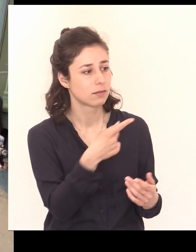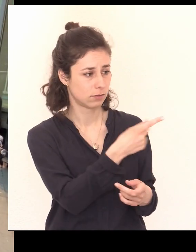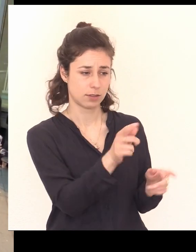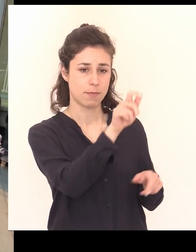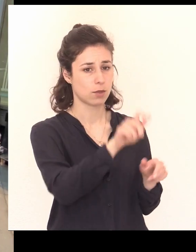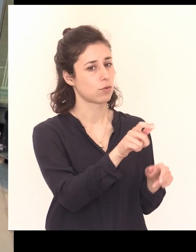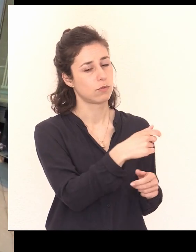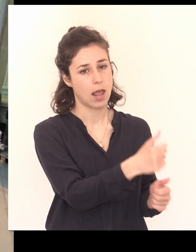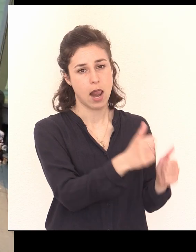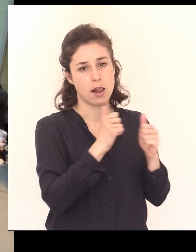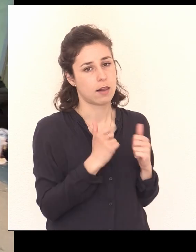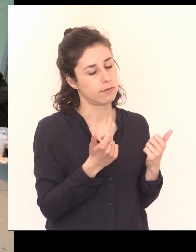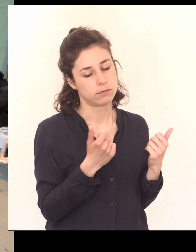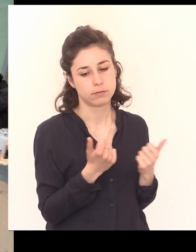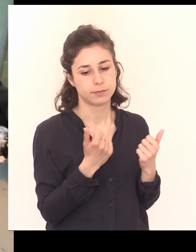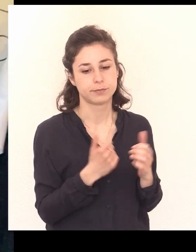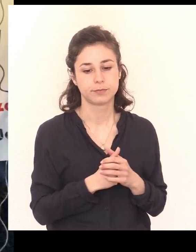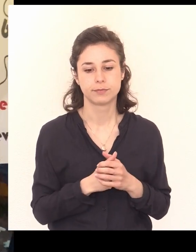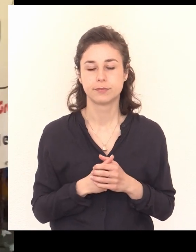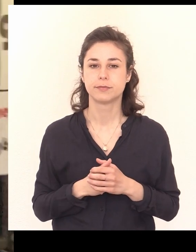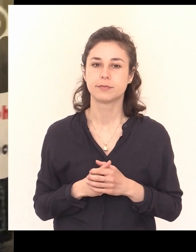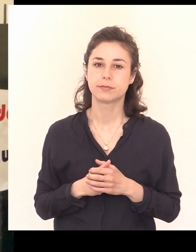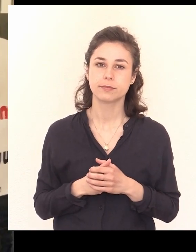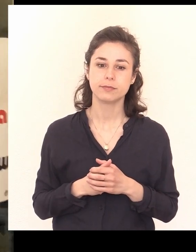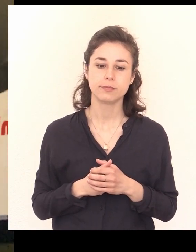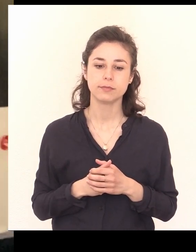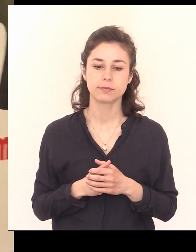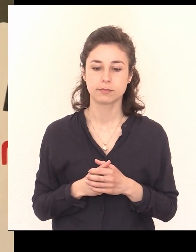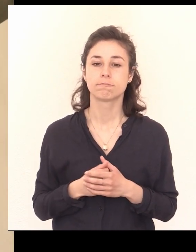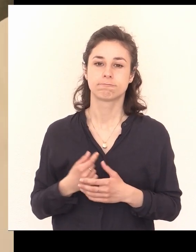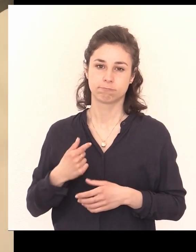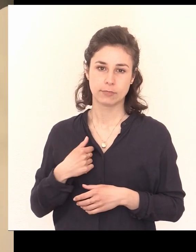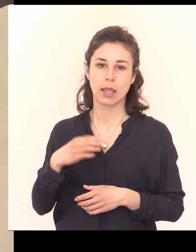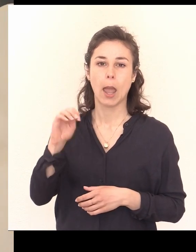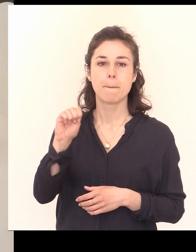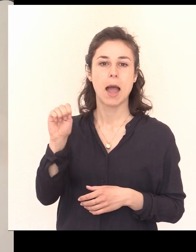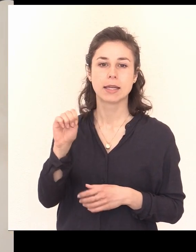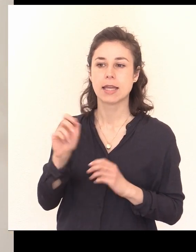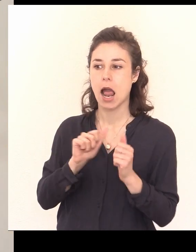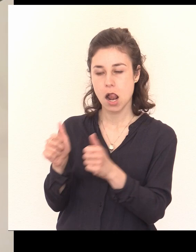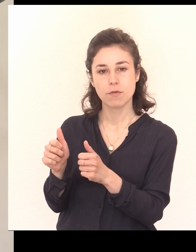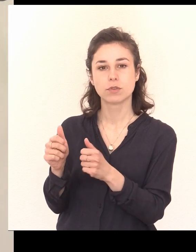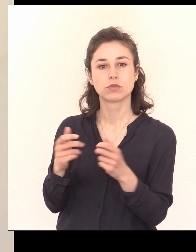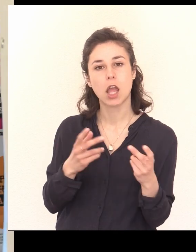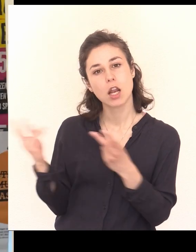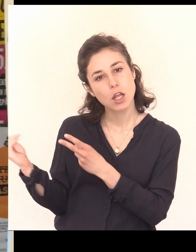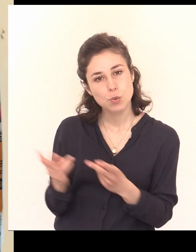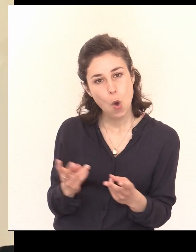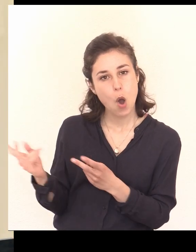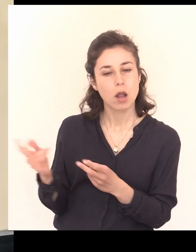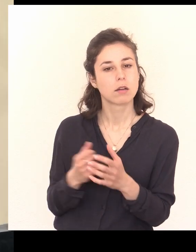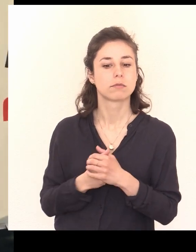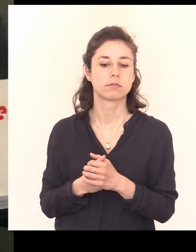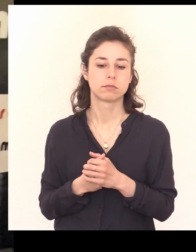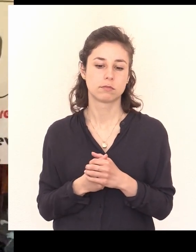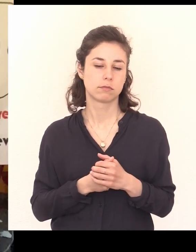danke vielmals für solche Leute, die uns helfen. Ja. Soll ich mal Fahrdienst übernehmen? Und helft der Marie, Sachen zu transportieren und Sachen zu